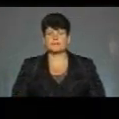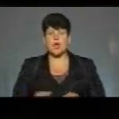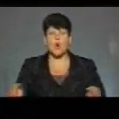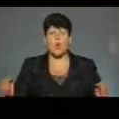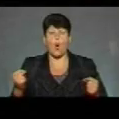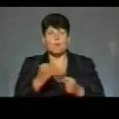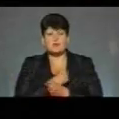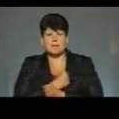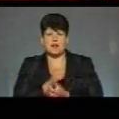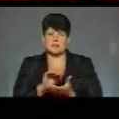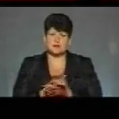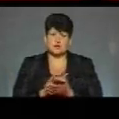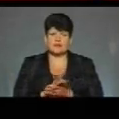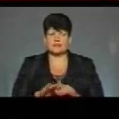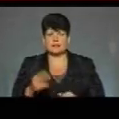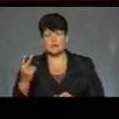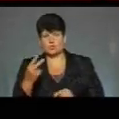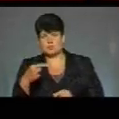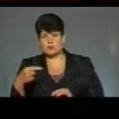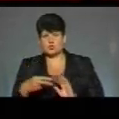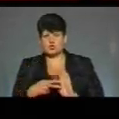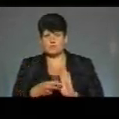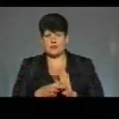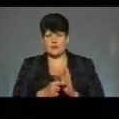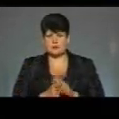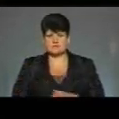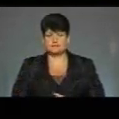Обнімались та знайомились учні 2-7 класів.